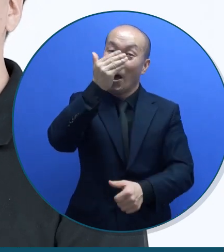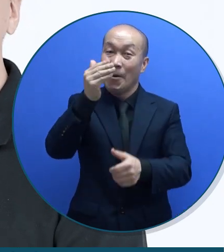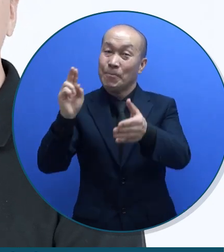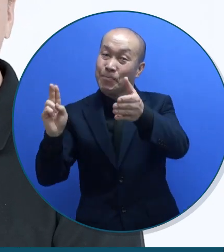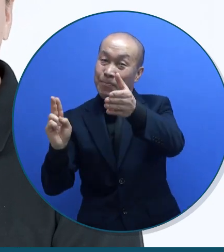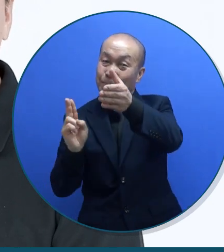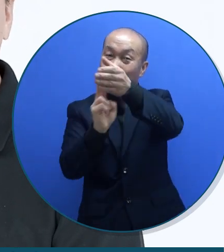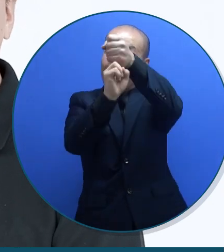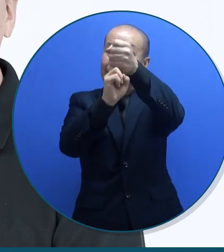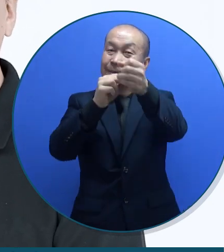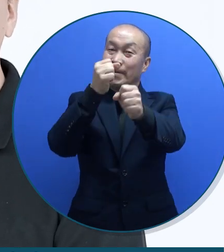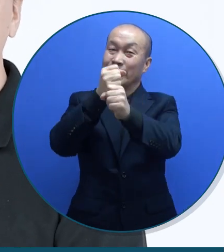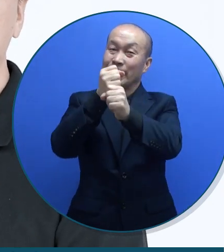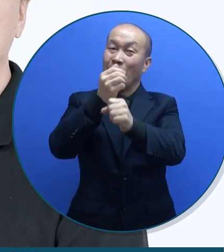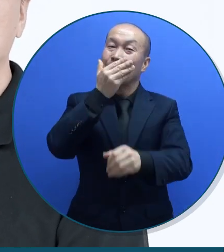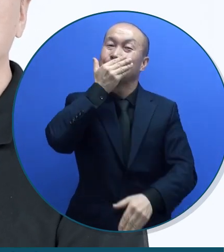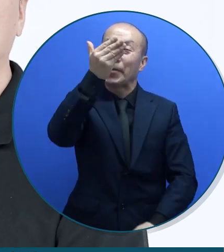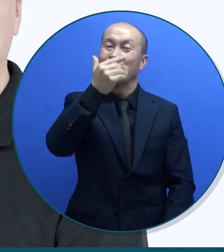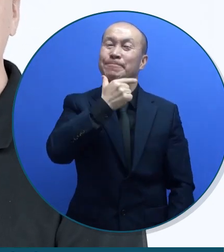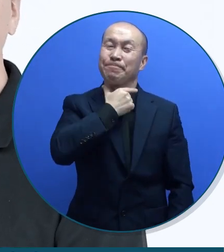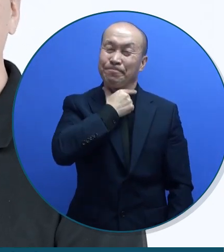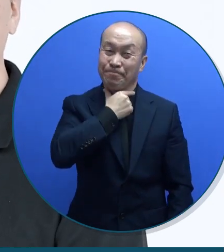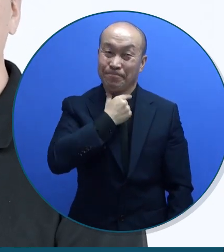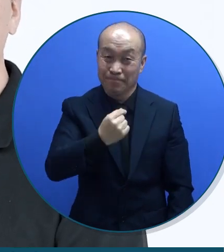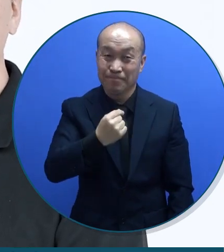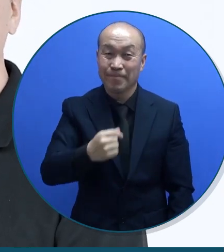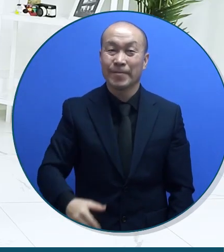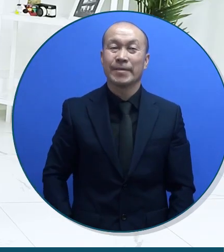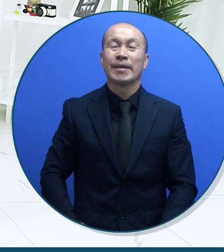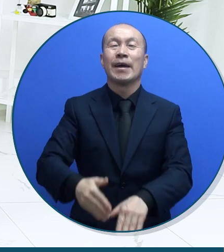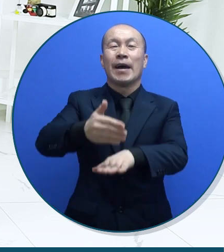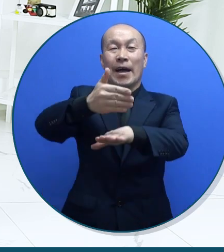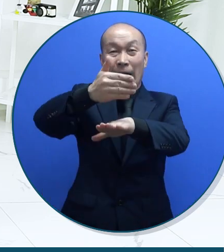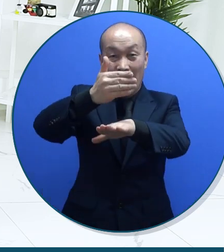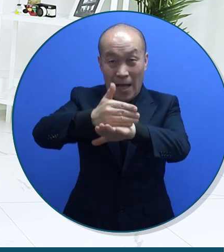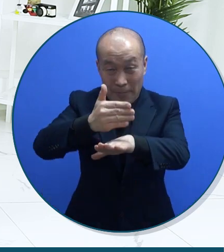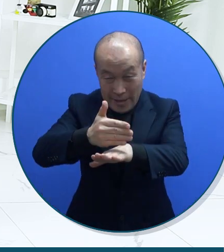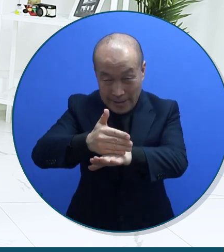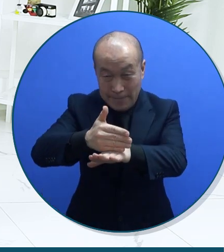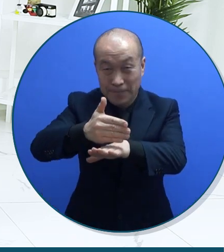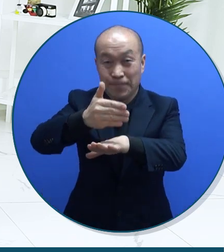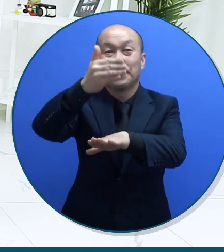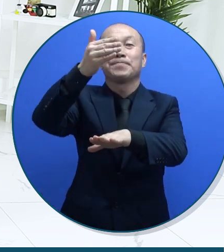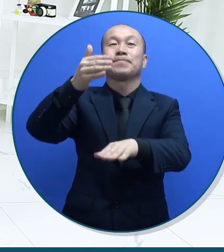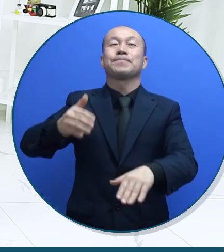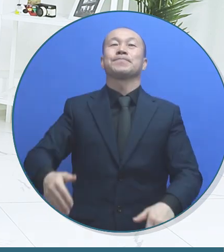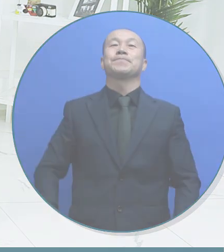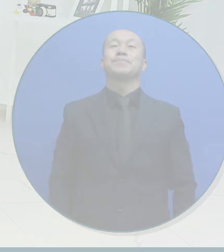있는 기적을 만들 수 있길 바라겠습니다. 감사합니다.